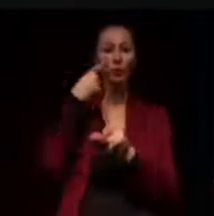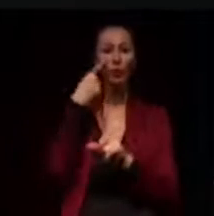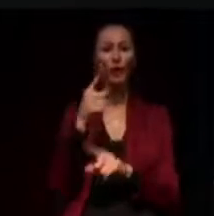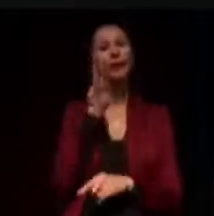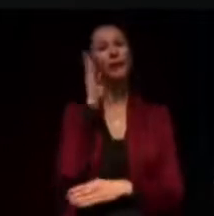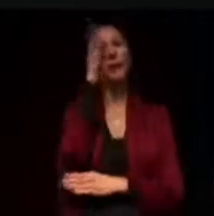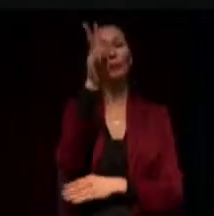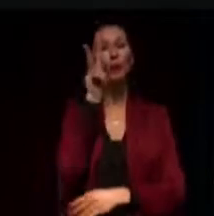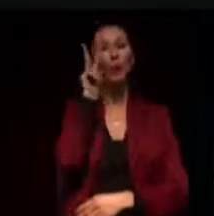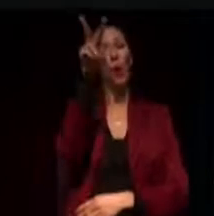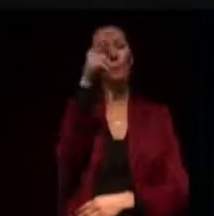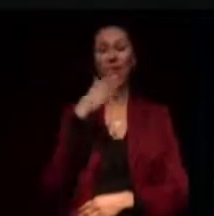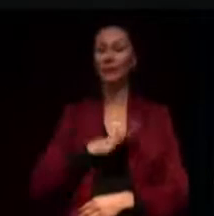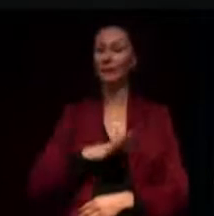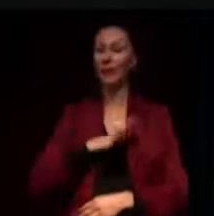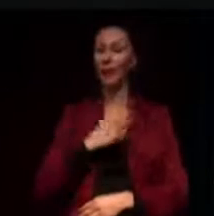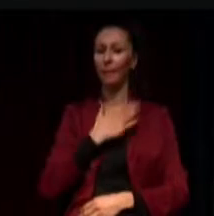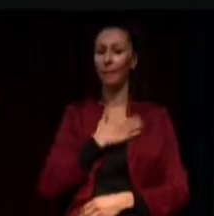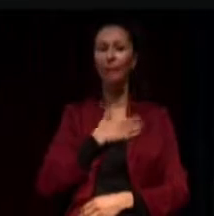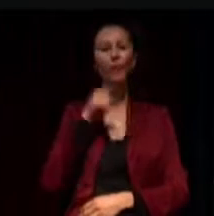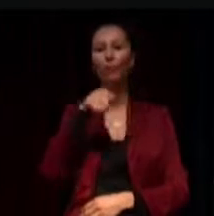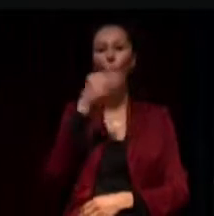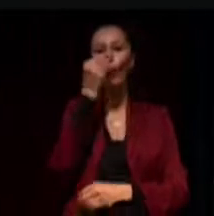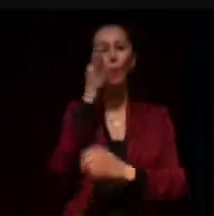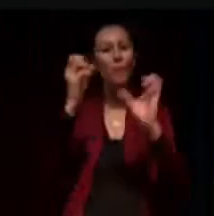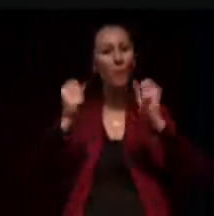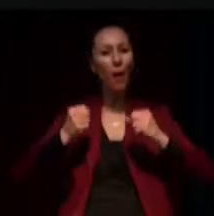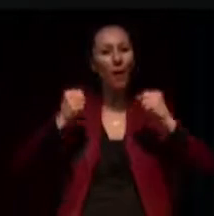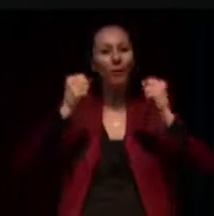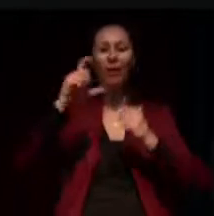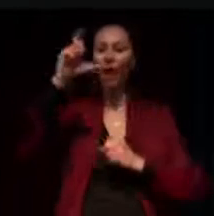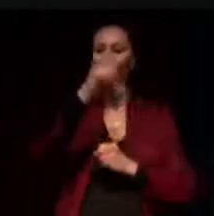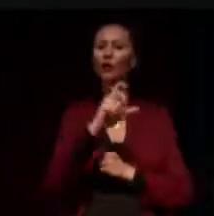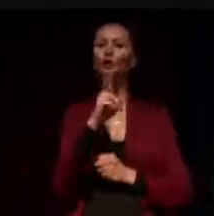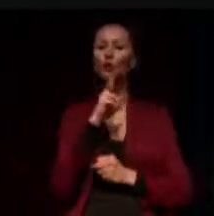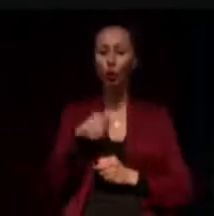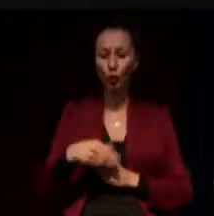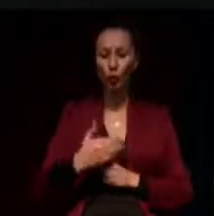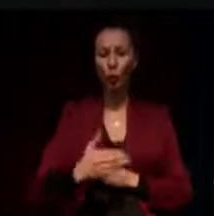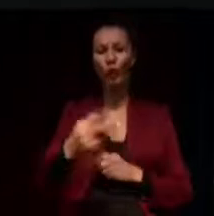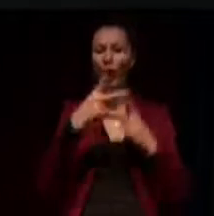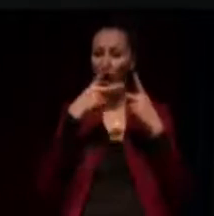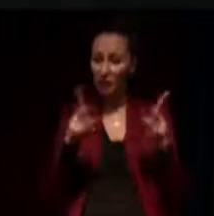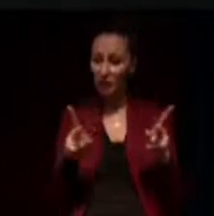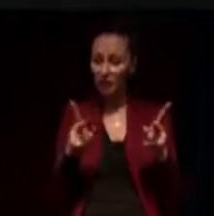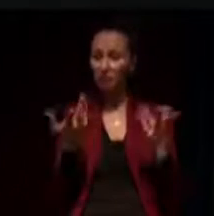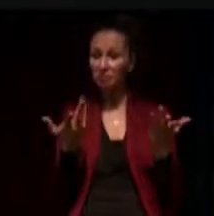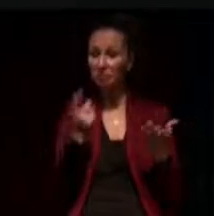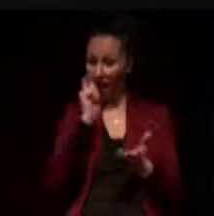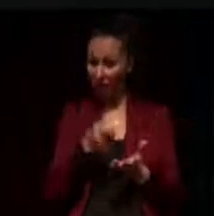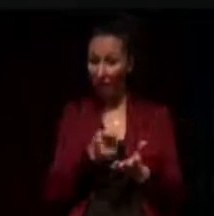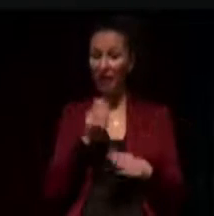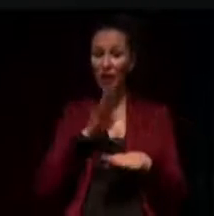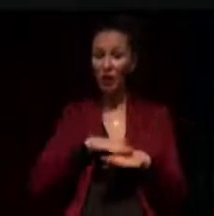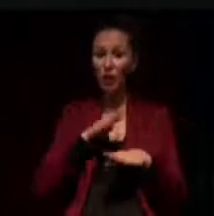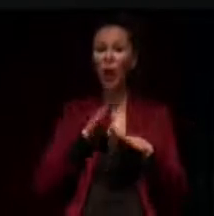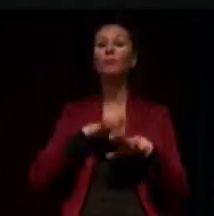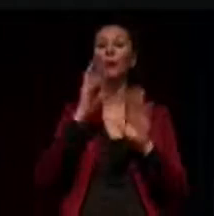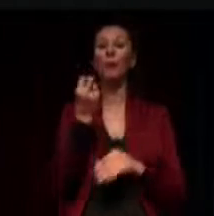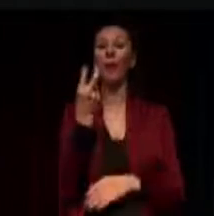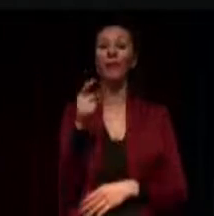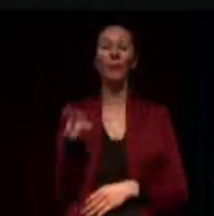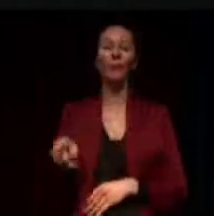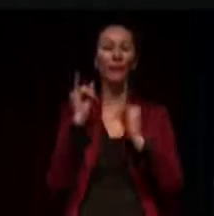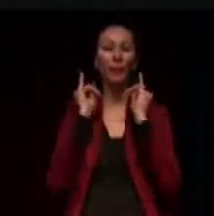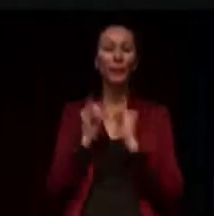park gidip görmenizi isterim. Bu parklar ay sonunda hizmete girecek. Açılışlarını belki hakikaten yapamayacağız. Bu pandemimizi